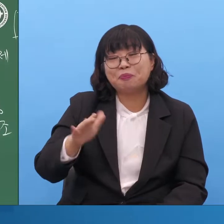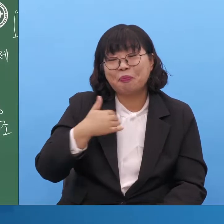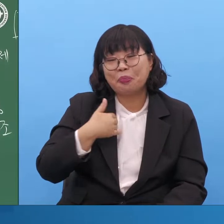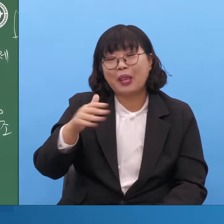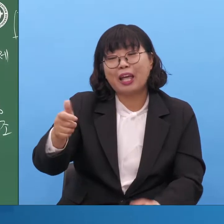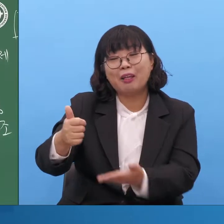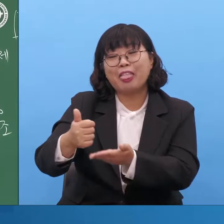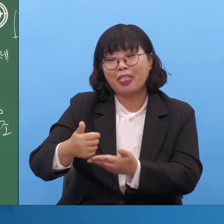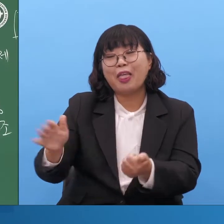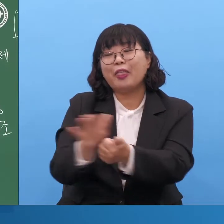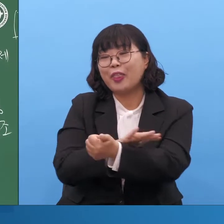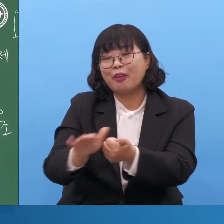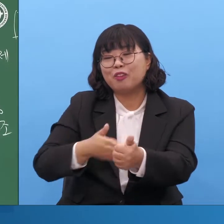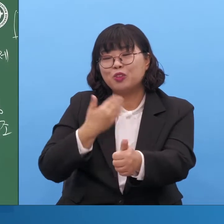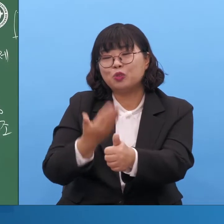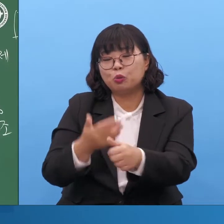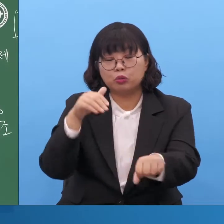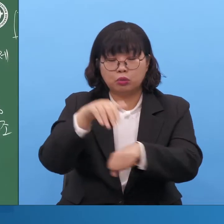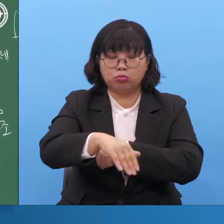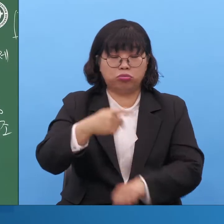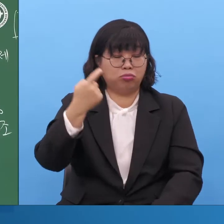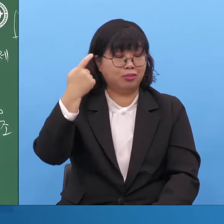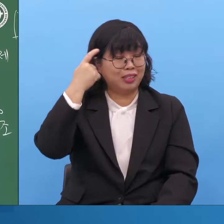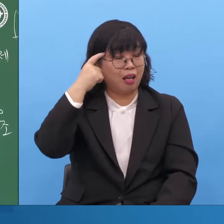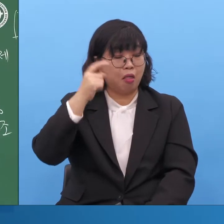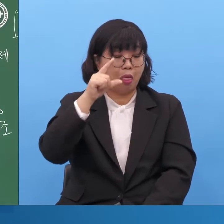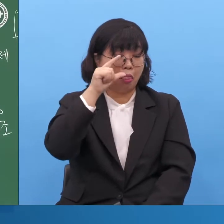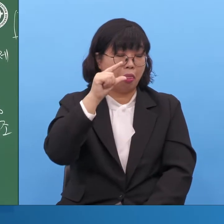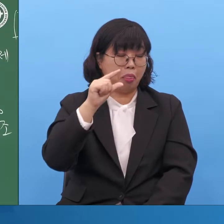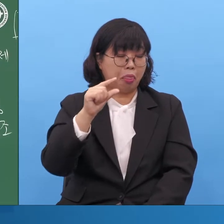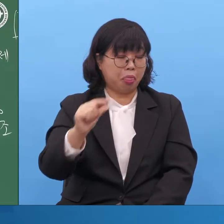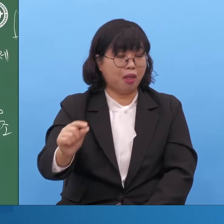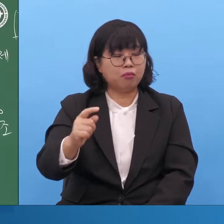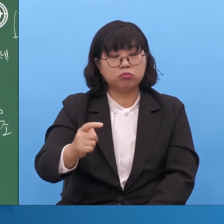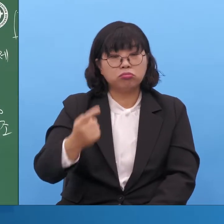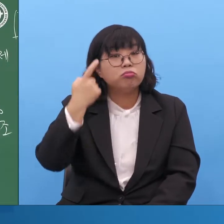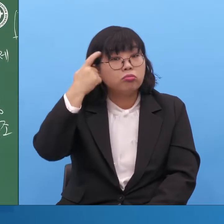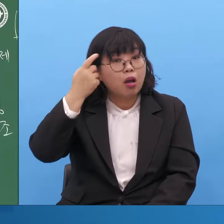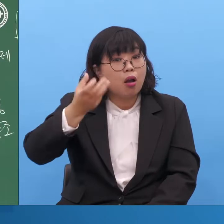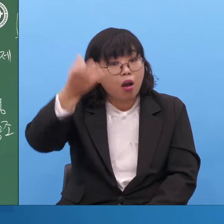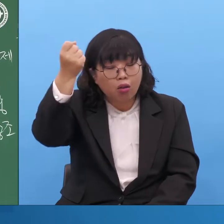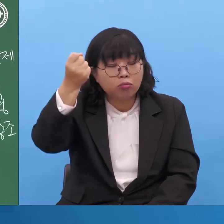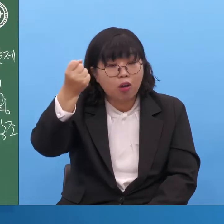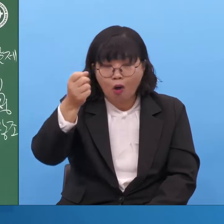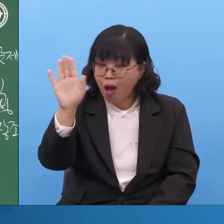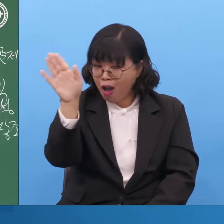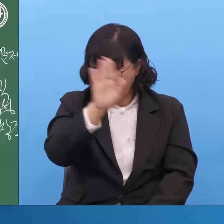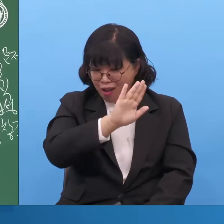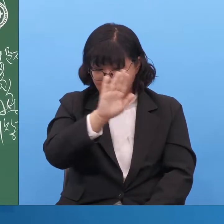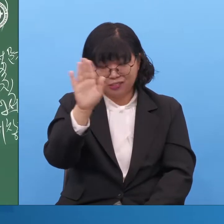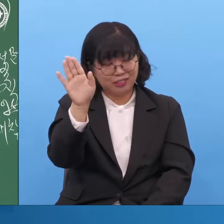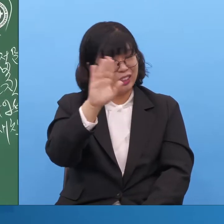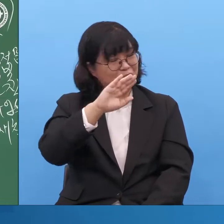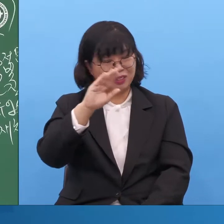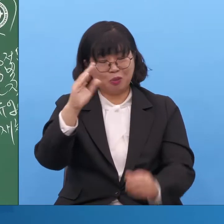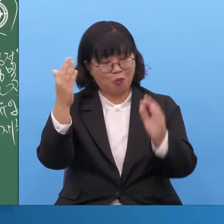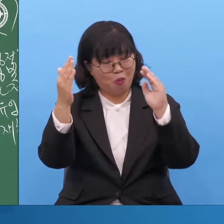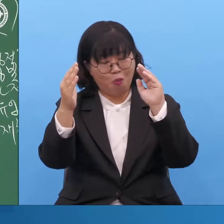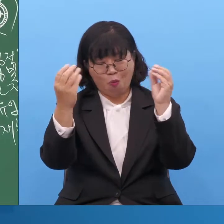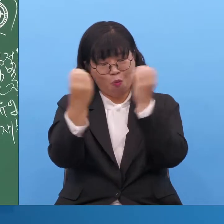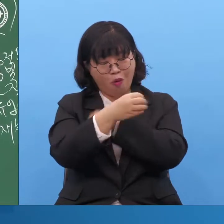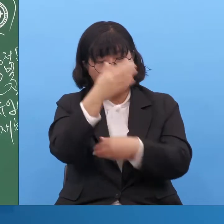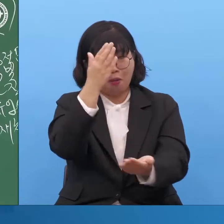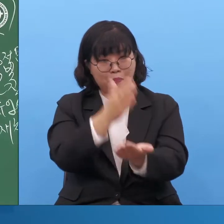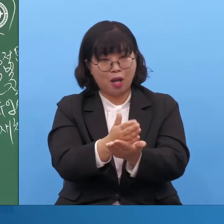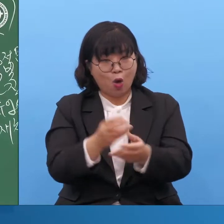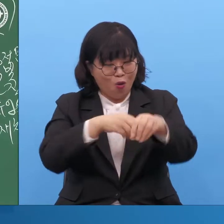대접하라고 미리 우리가 먼저 봅니다. And there are some times I tell my secretaries when we have special guests coming, they think that they need to treat us, but no, we treat them. 어떤 국회의원은